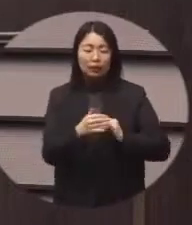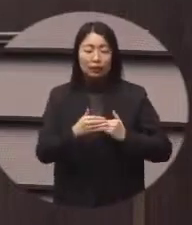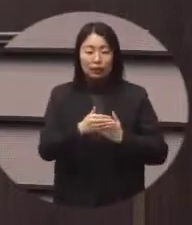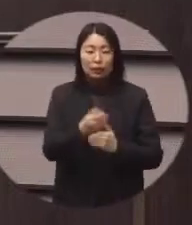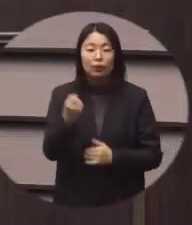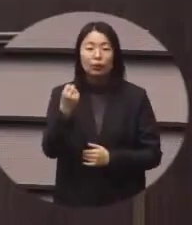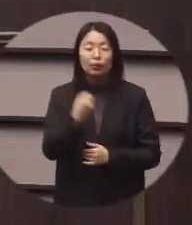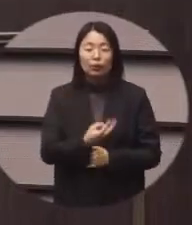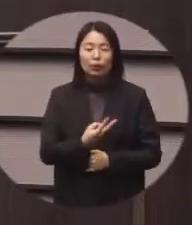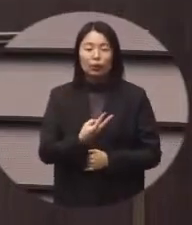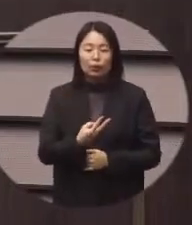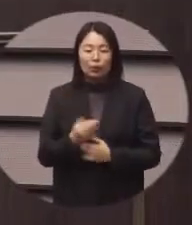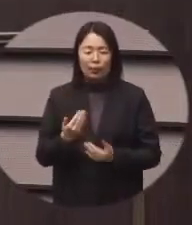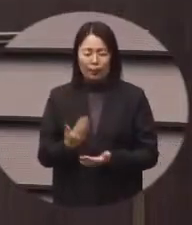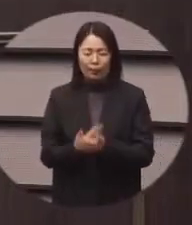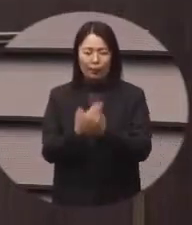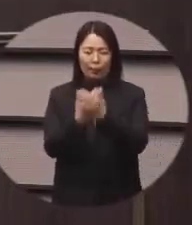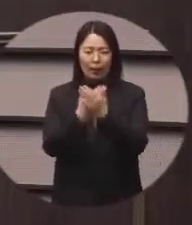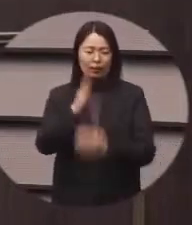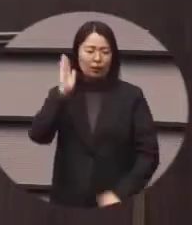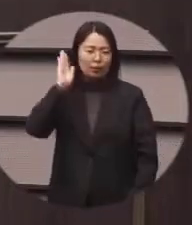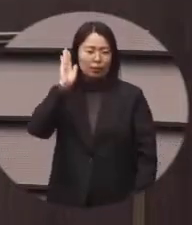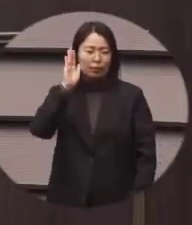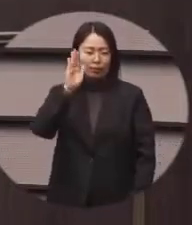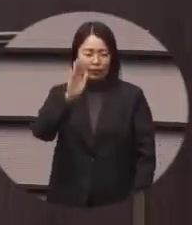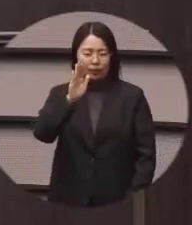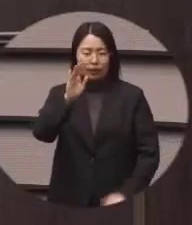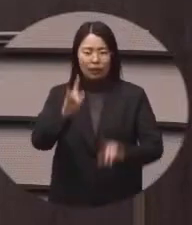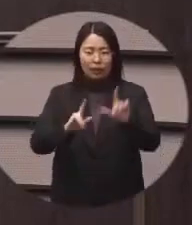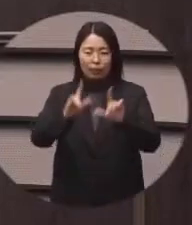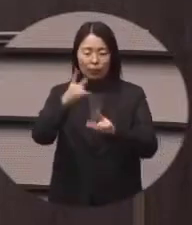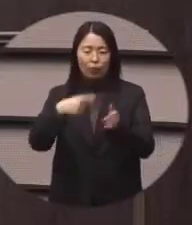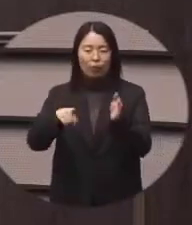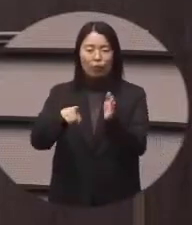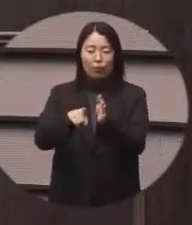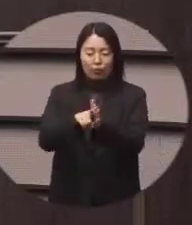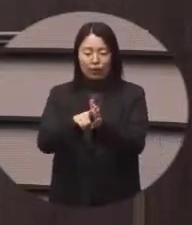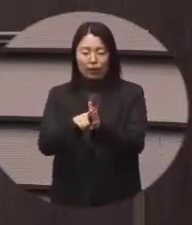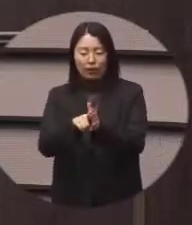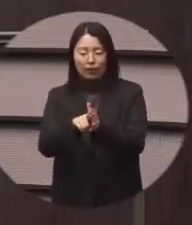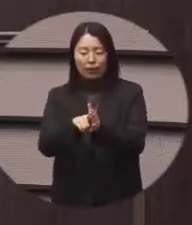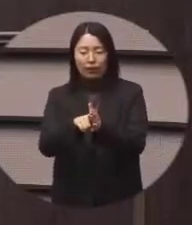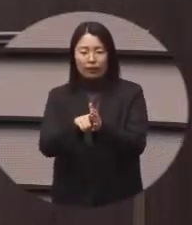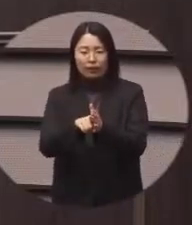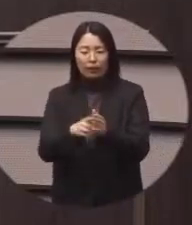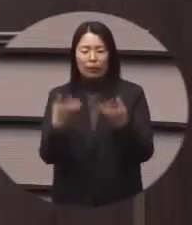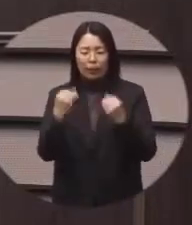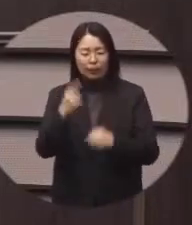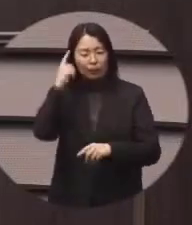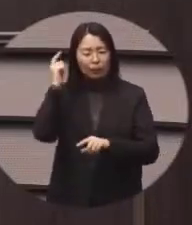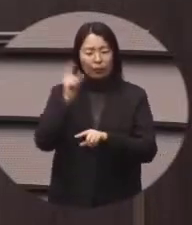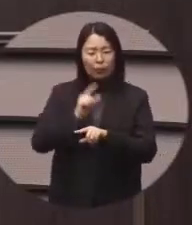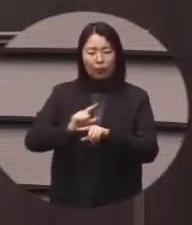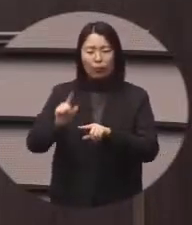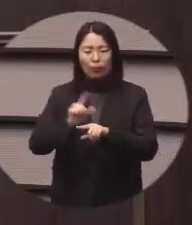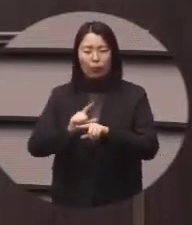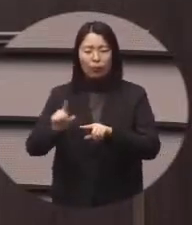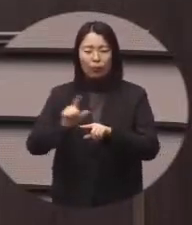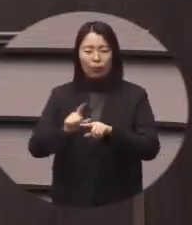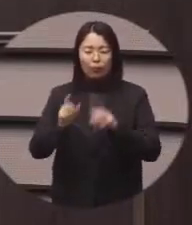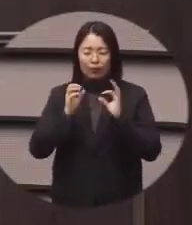지속가능한 미래성장에 최우선 역점을 두고 많은 고민과 강도 높은 조율을 통해 재원을